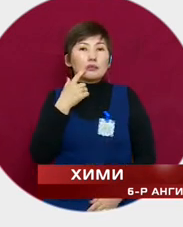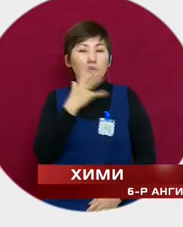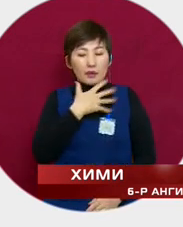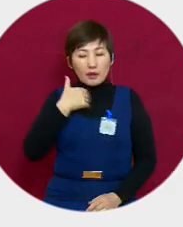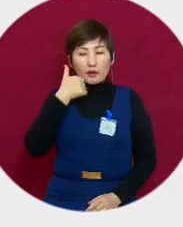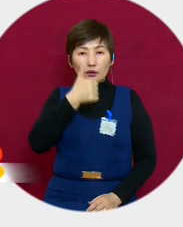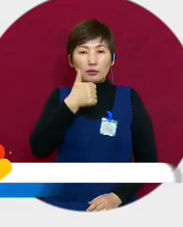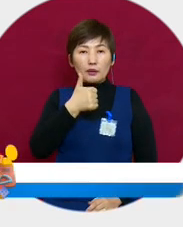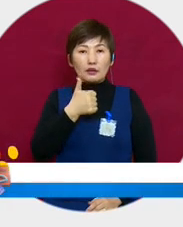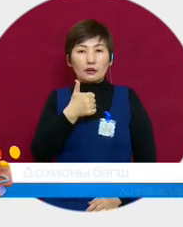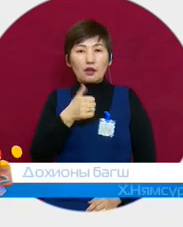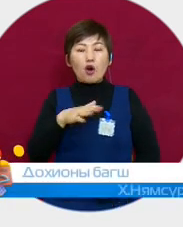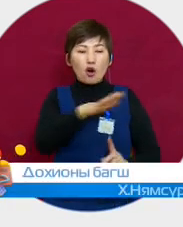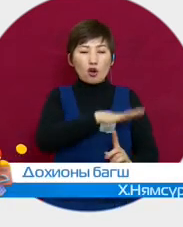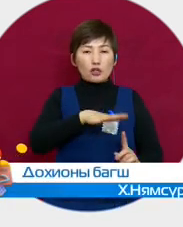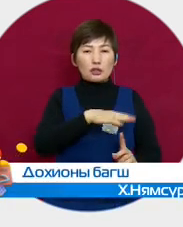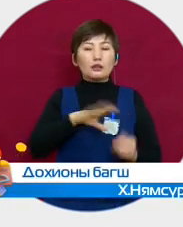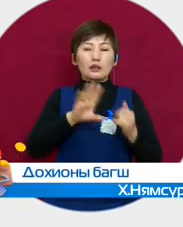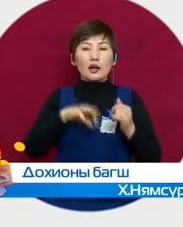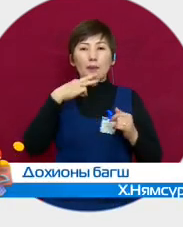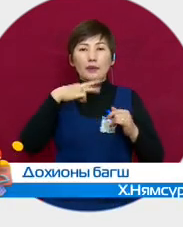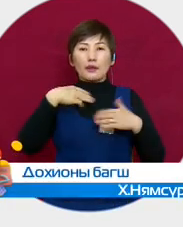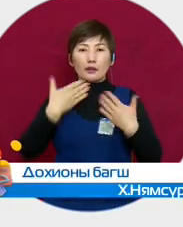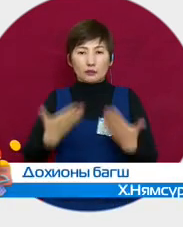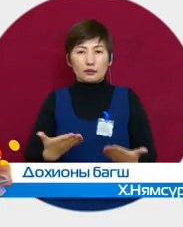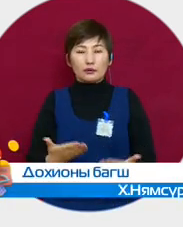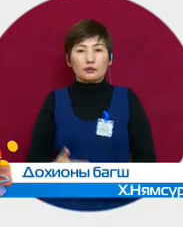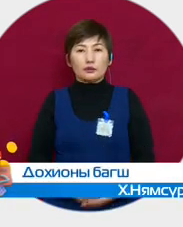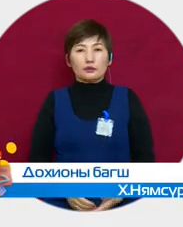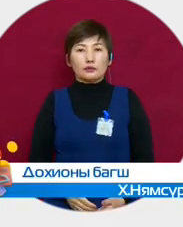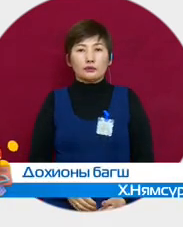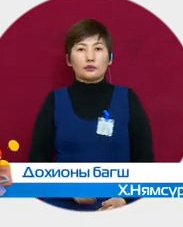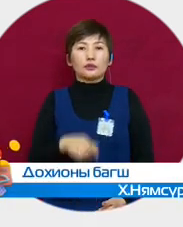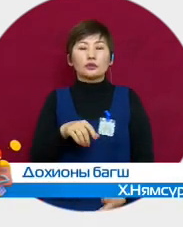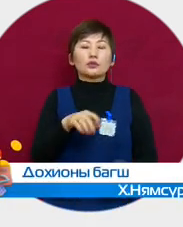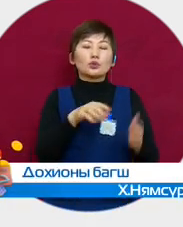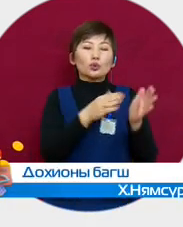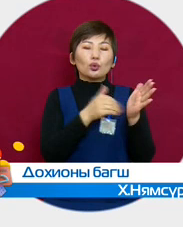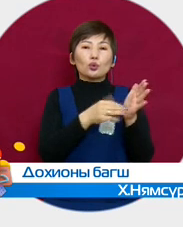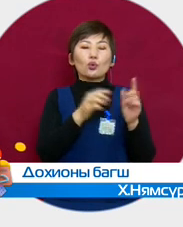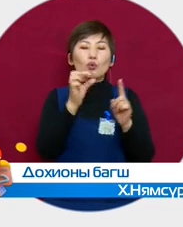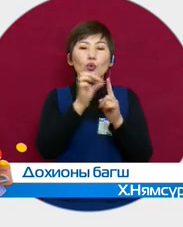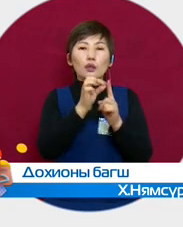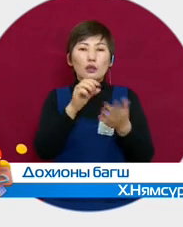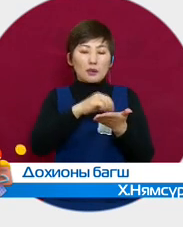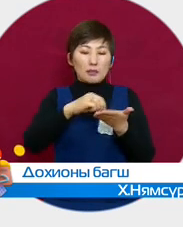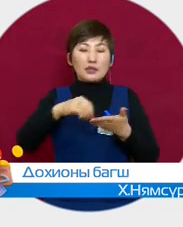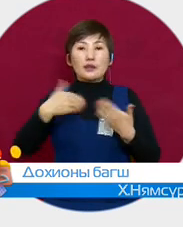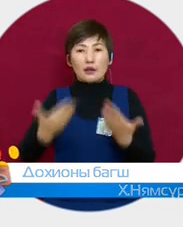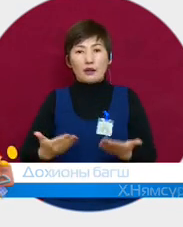уу орчны талаар дараах мэдээллүүдийг орхисон үгнүүдийг хэсэг тус бүрд нь өгч бичнэ